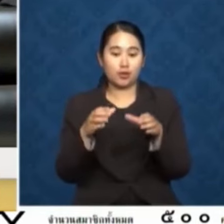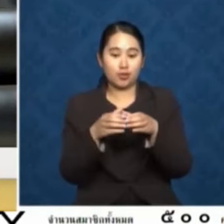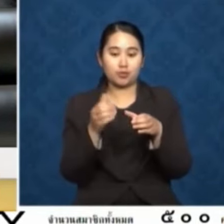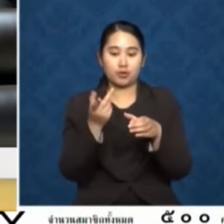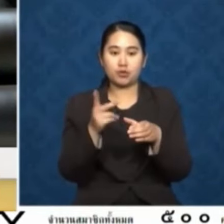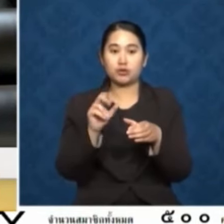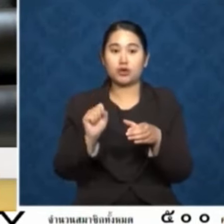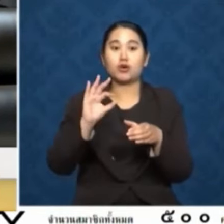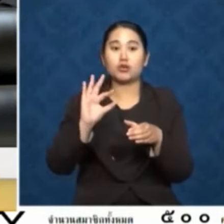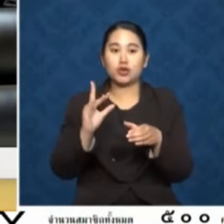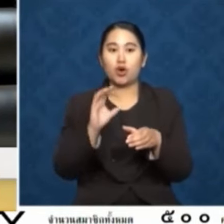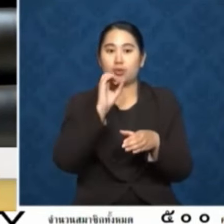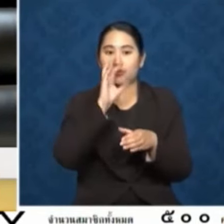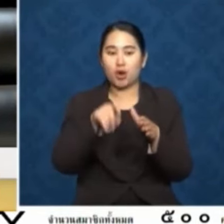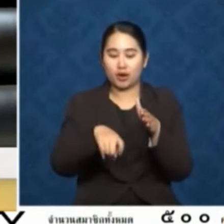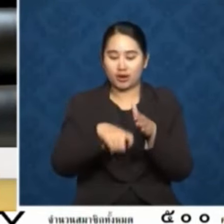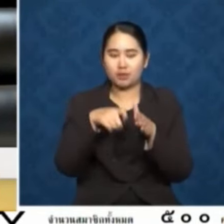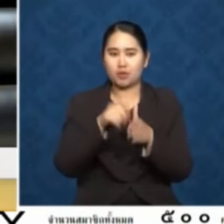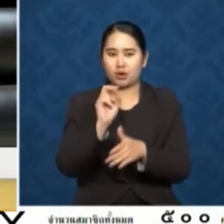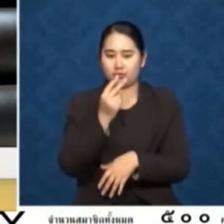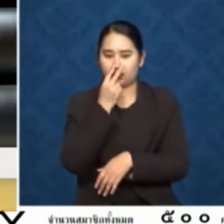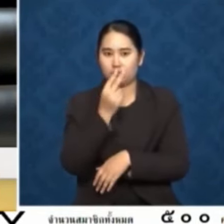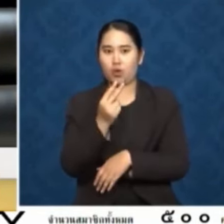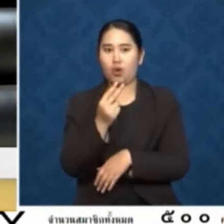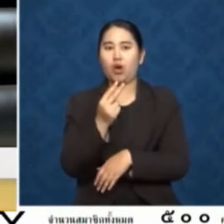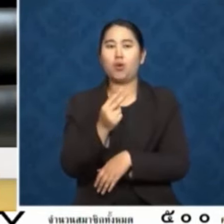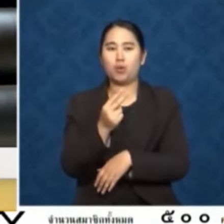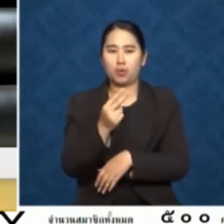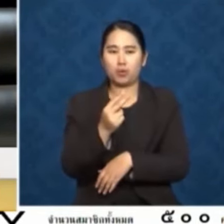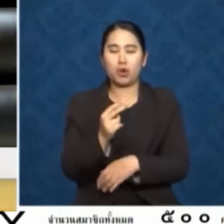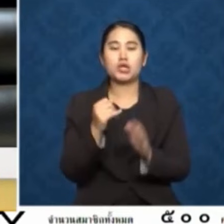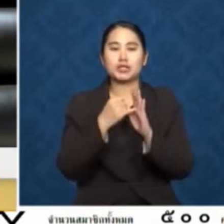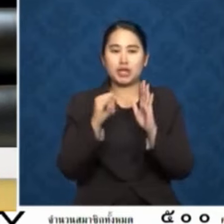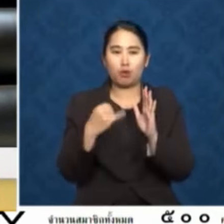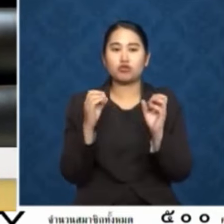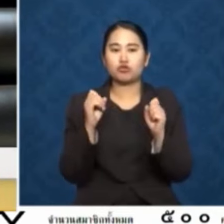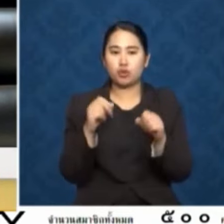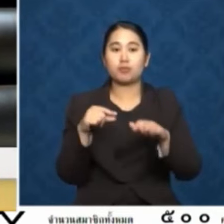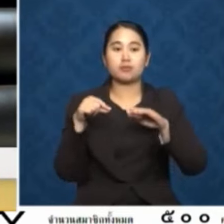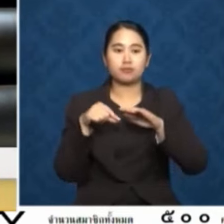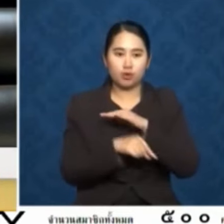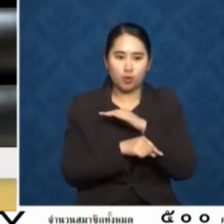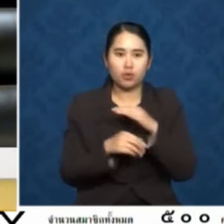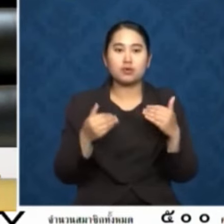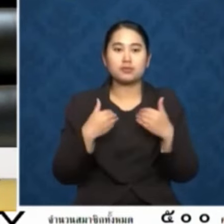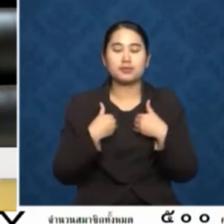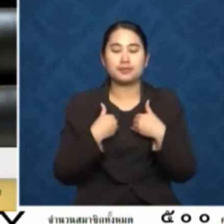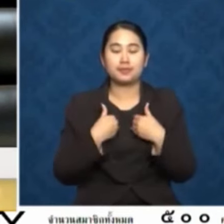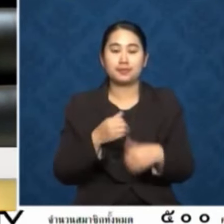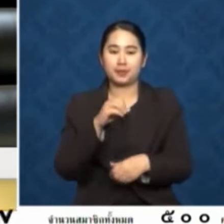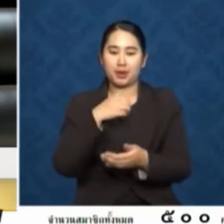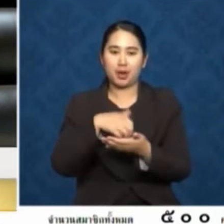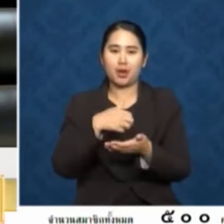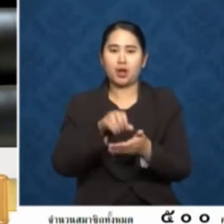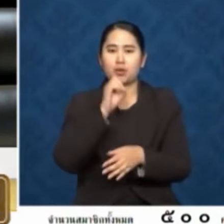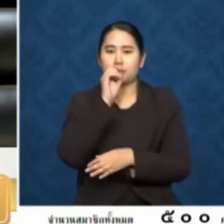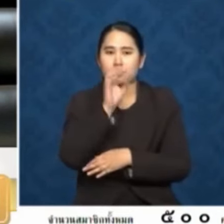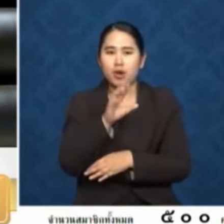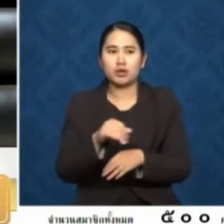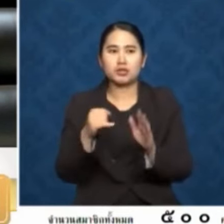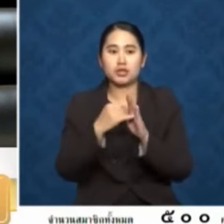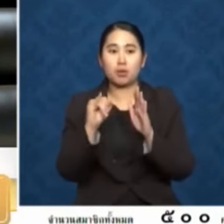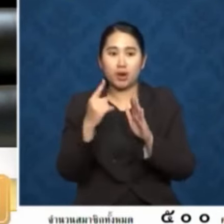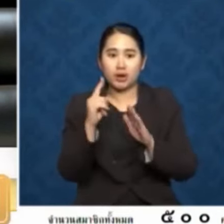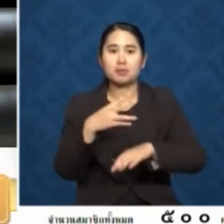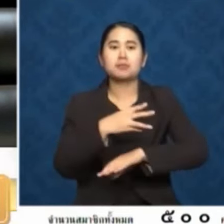อ้างว่ามีการทุจริตที่ส่วนที่จังหวัดนะครับ ซึ่งก็ต้องไม่ยกไม่ต้องบอกหรอกครับว่าจังหวัดมหาสาร